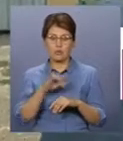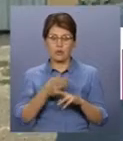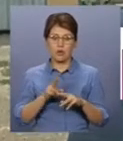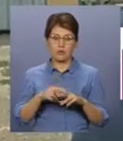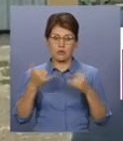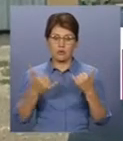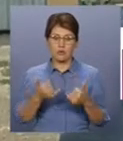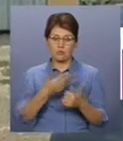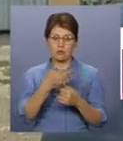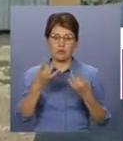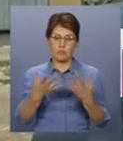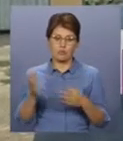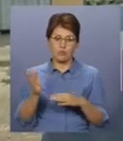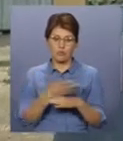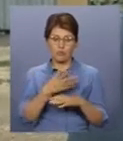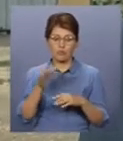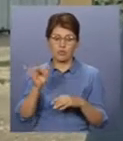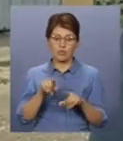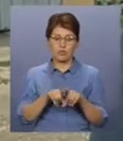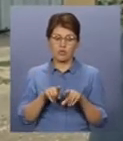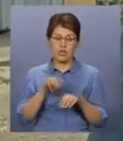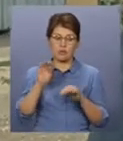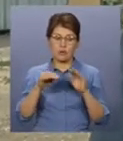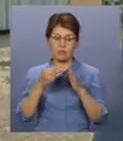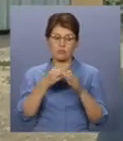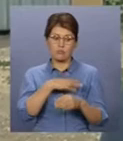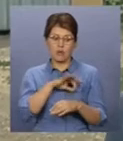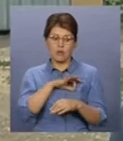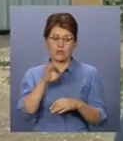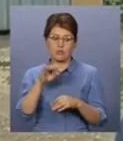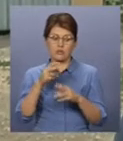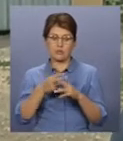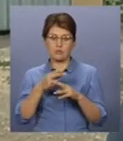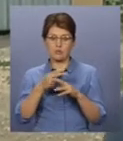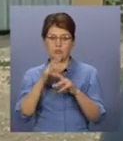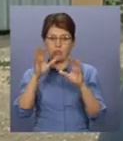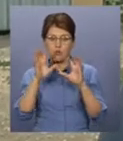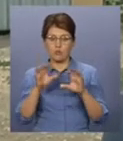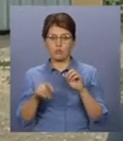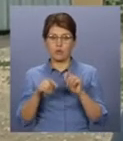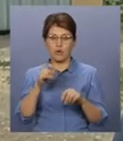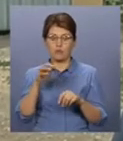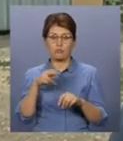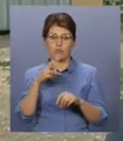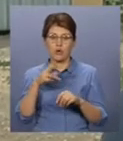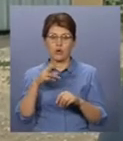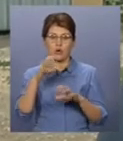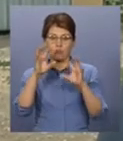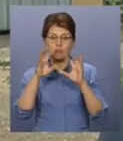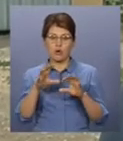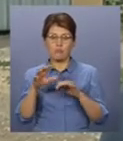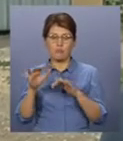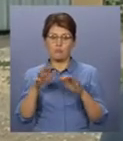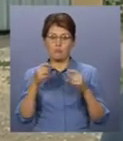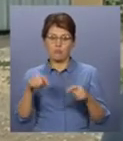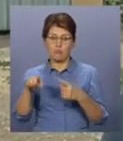Поэтому сегодня мы не только убрали ларьки, но и составили протоколы. Ведь незаконная торговля нарушает административный кодекс.